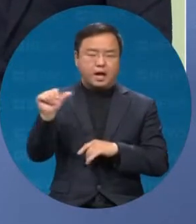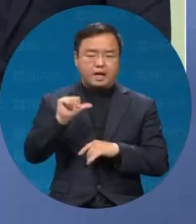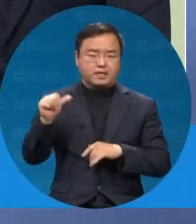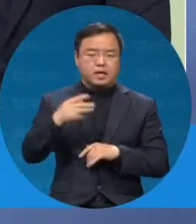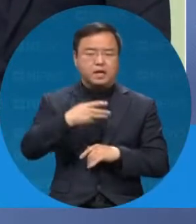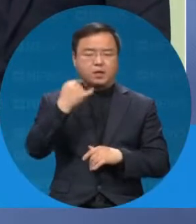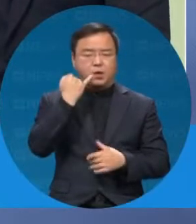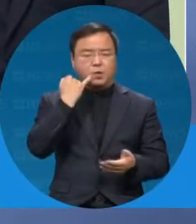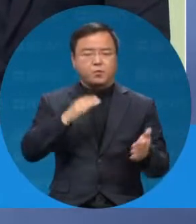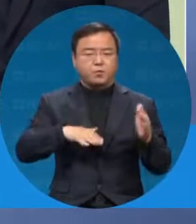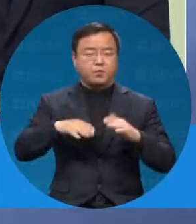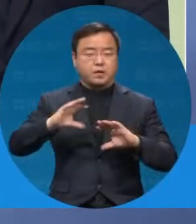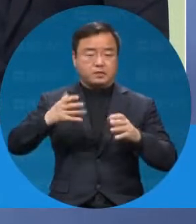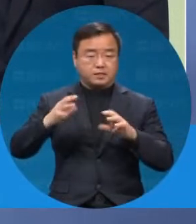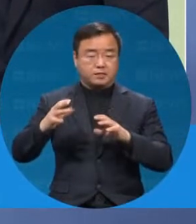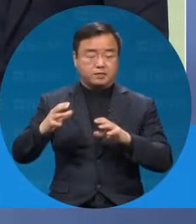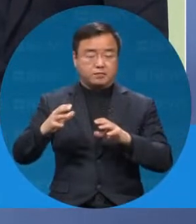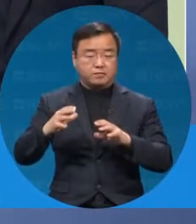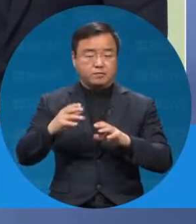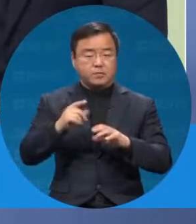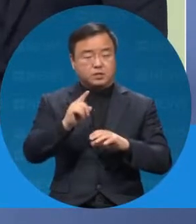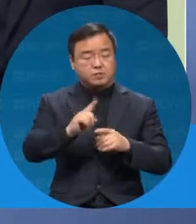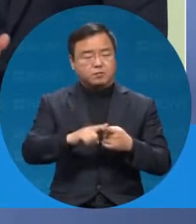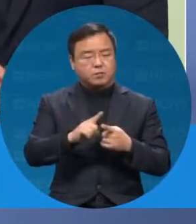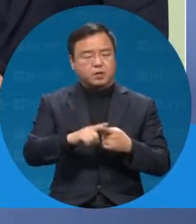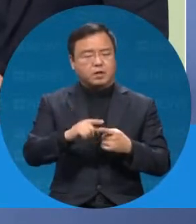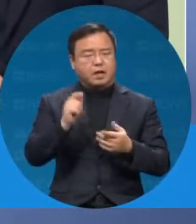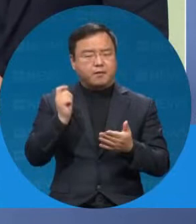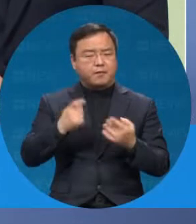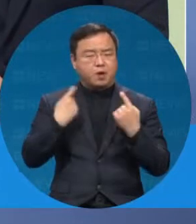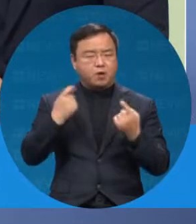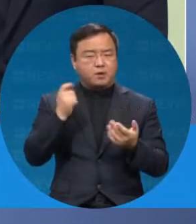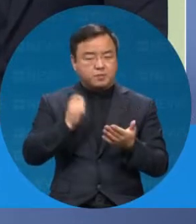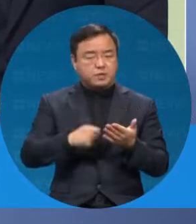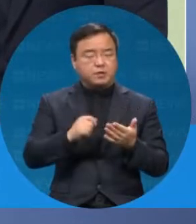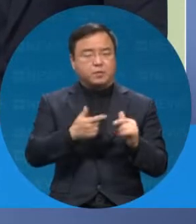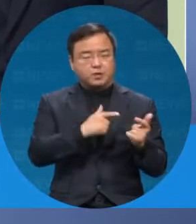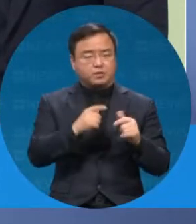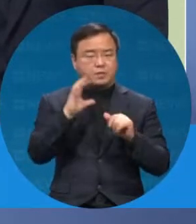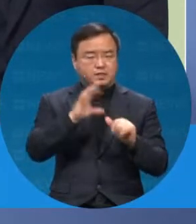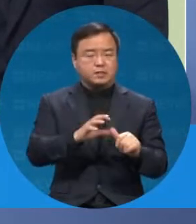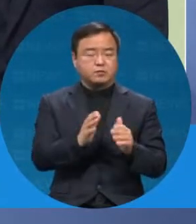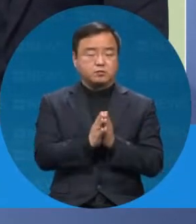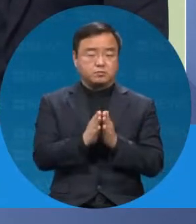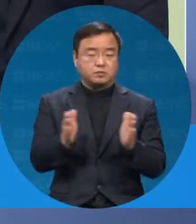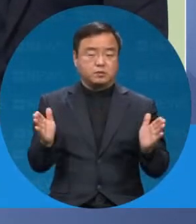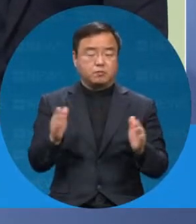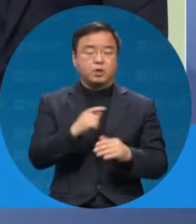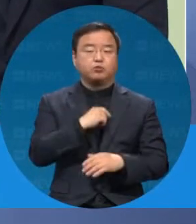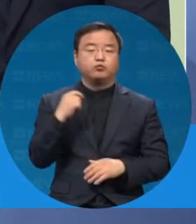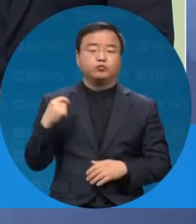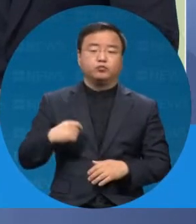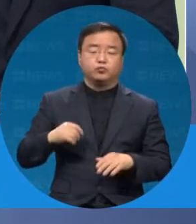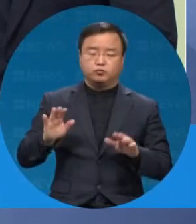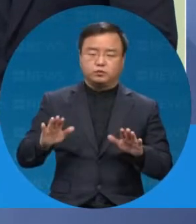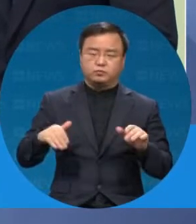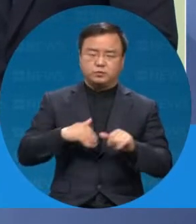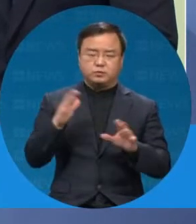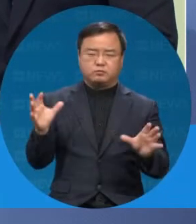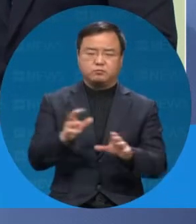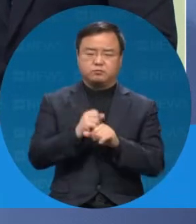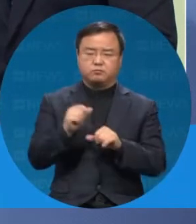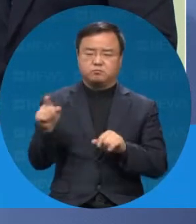인사 제제와 비자발급 중단 등 속속 제재에 동참하기 시작했는데요 반면 중국은 아직까지 모든